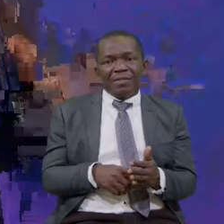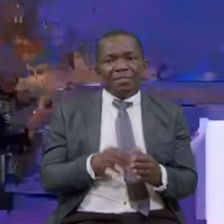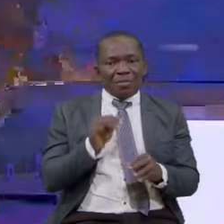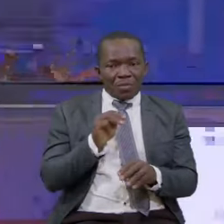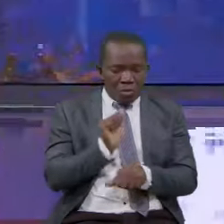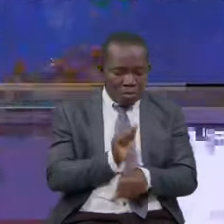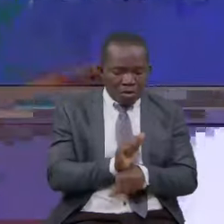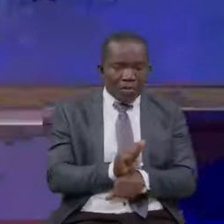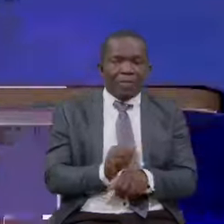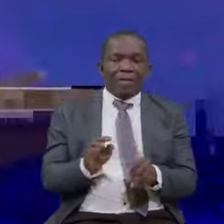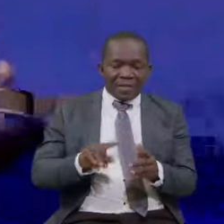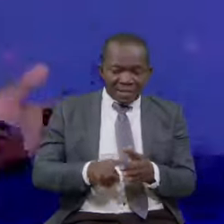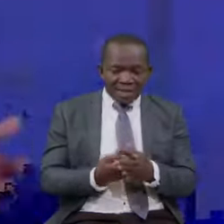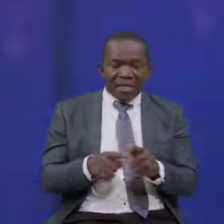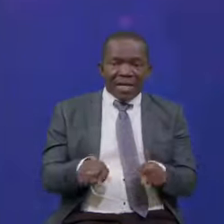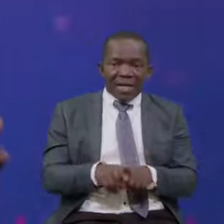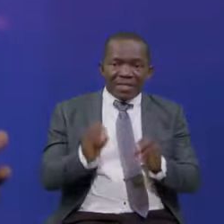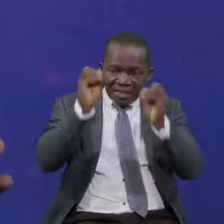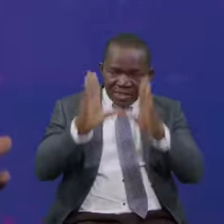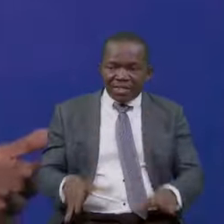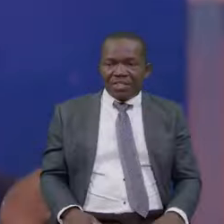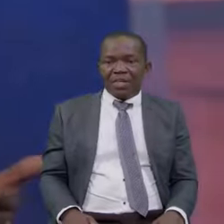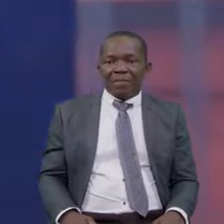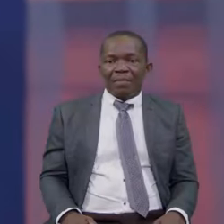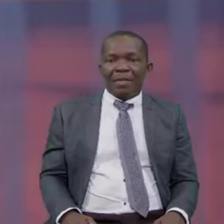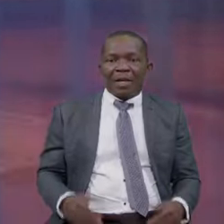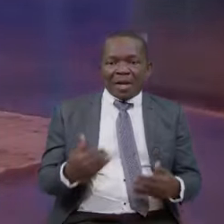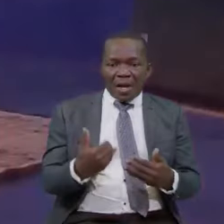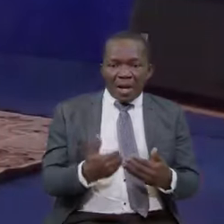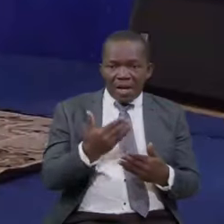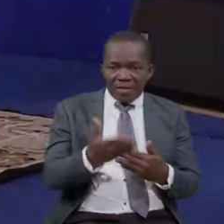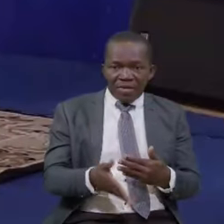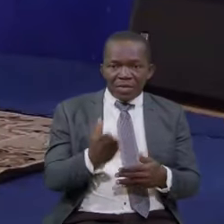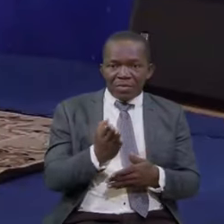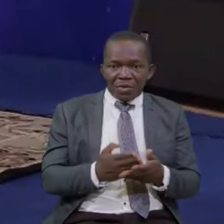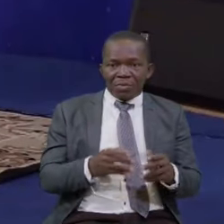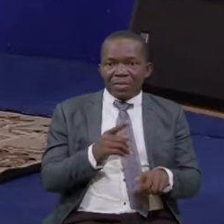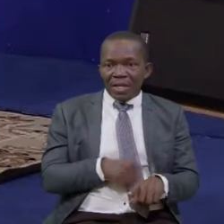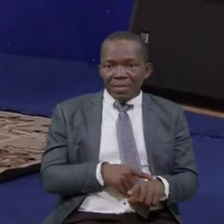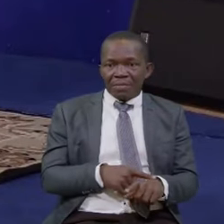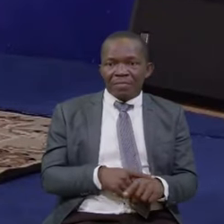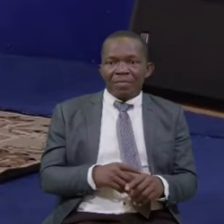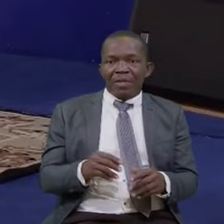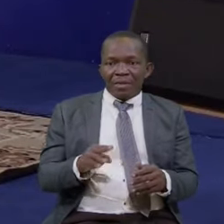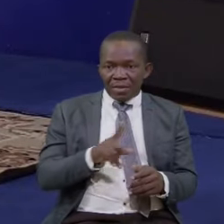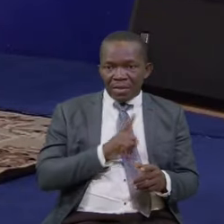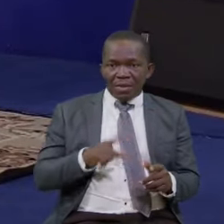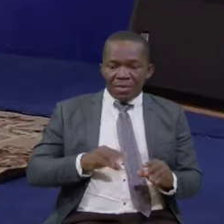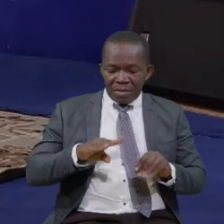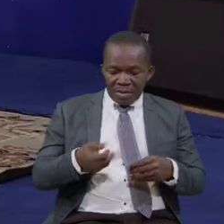enseignant après cela j'étais dans la position de ministre après MAA donnée